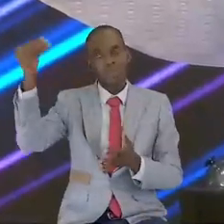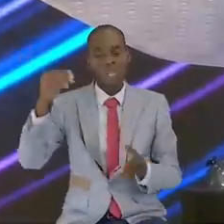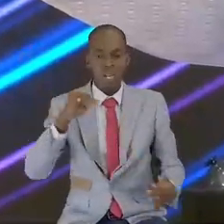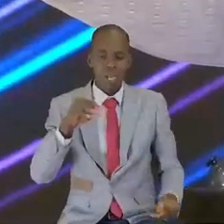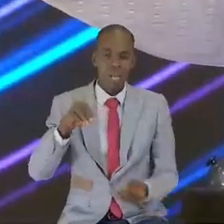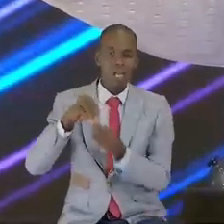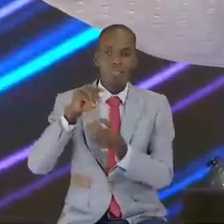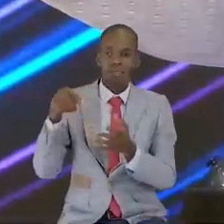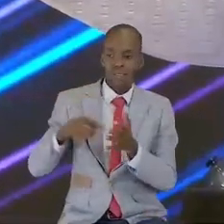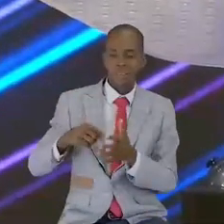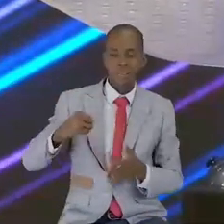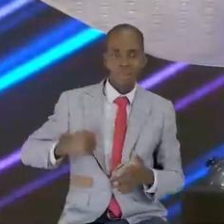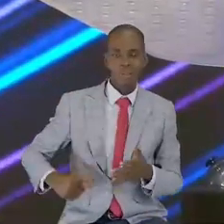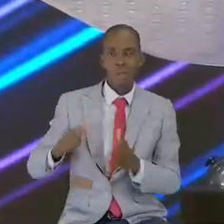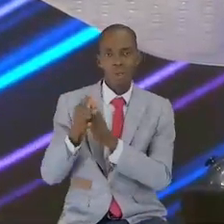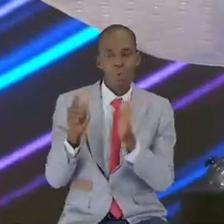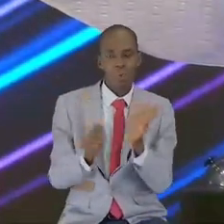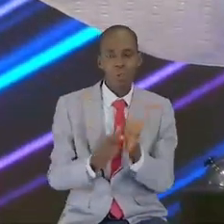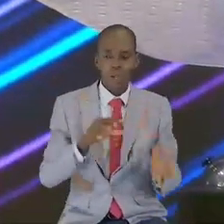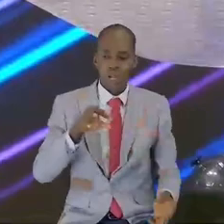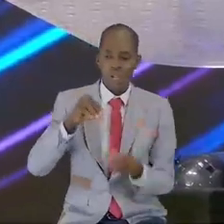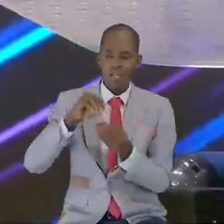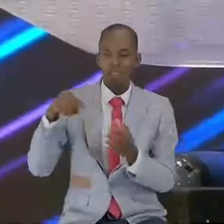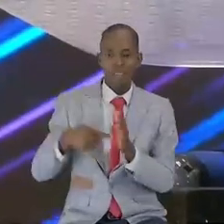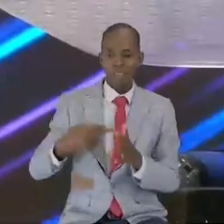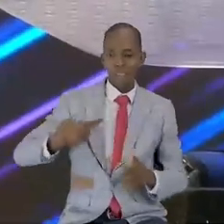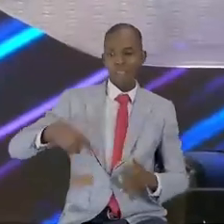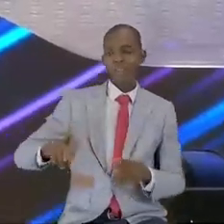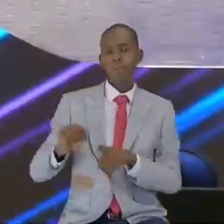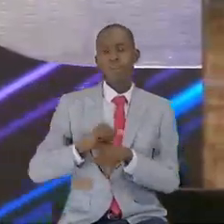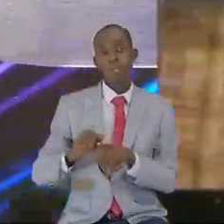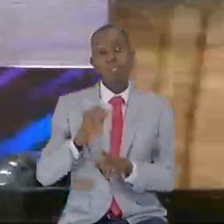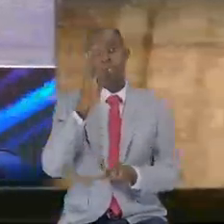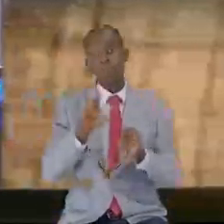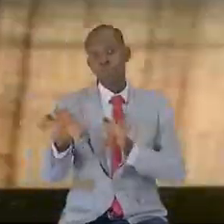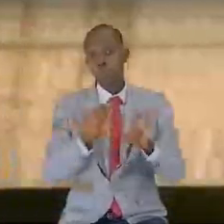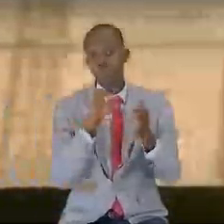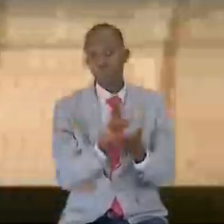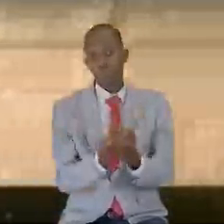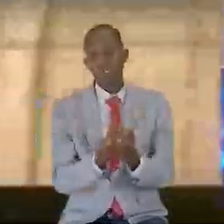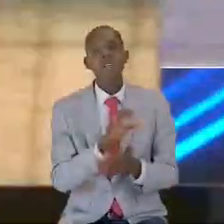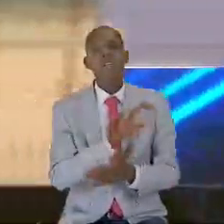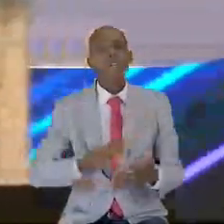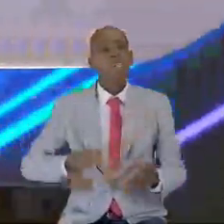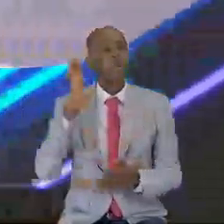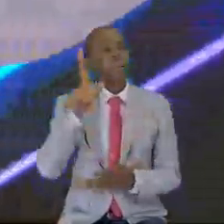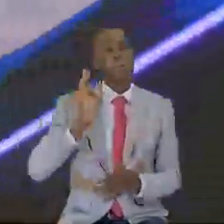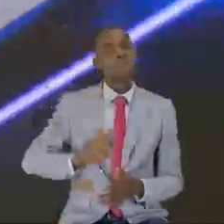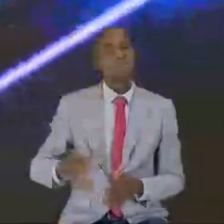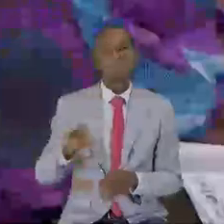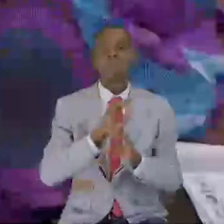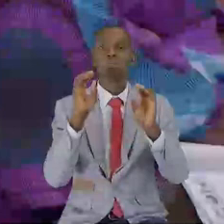telle circoncision, tu dois ajouter ce sacrifice religieux. Si tu le fais, Christ ne te servira de rien.